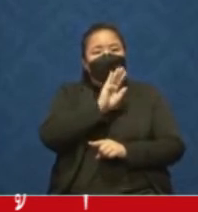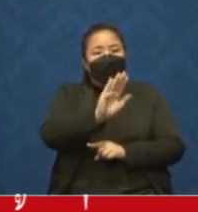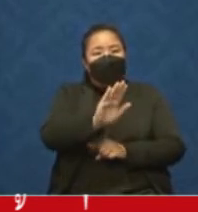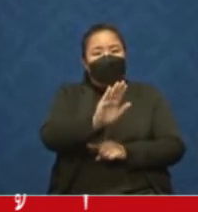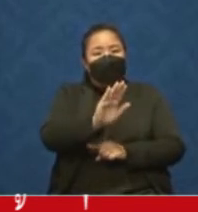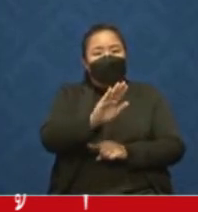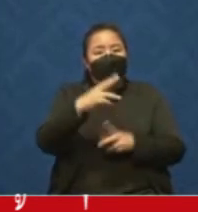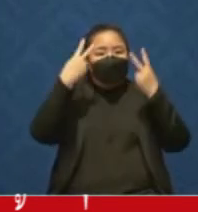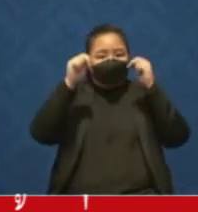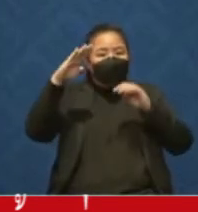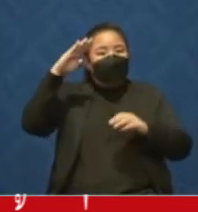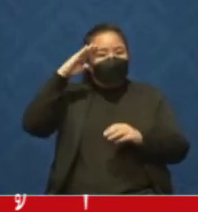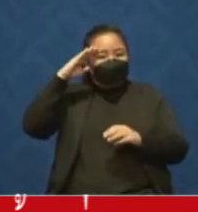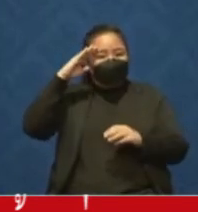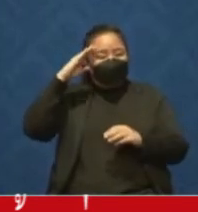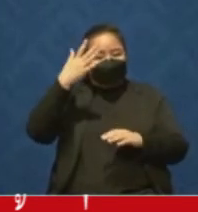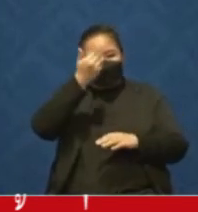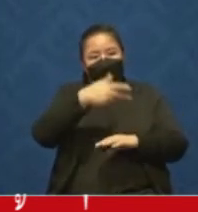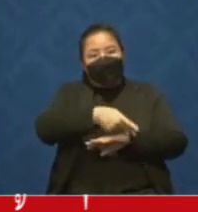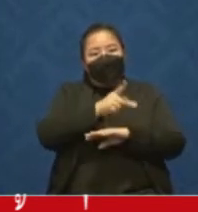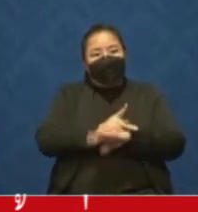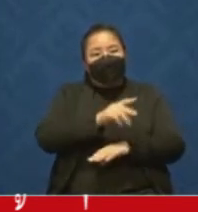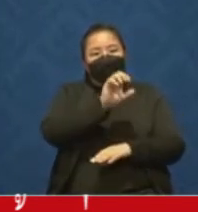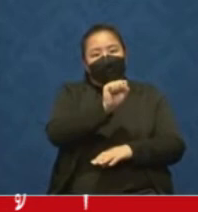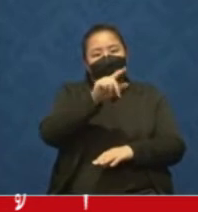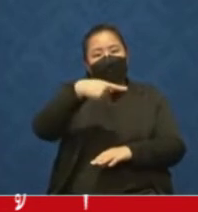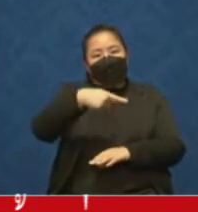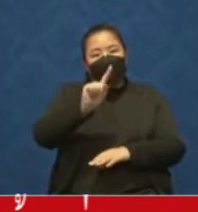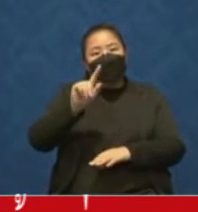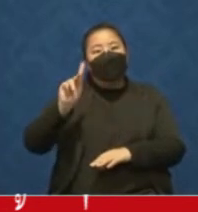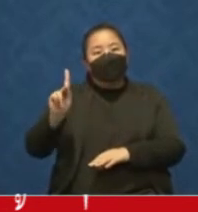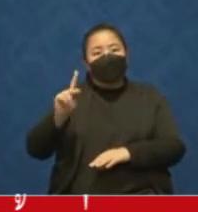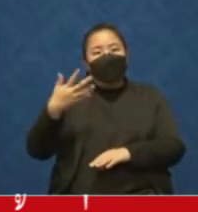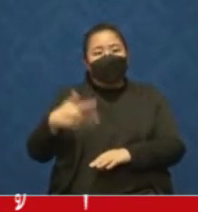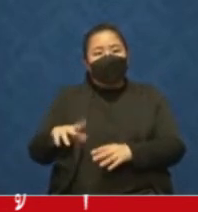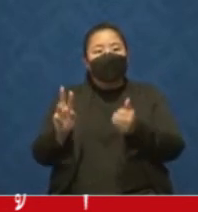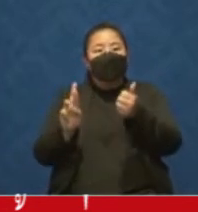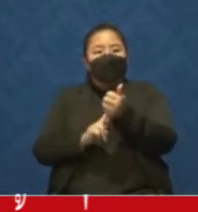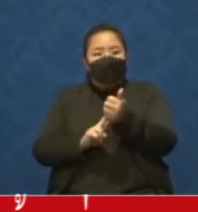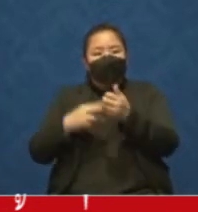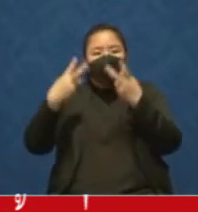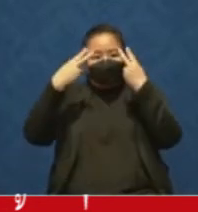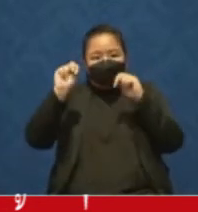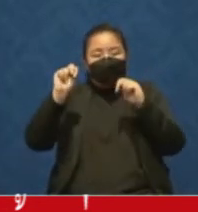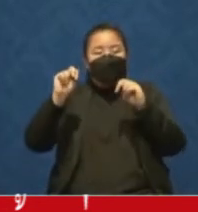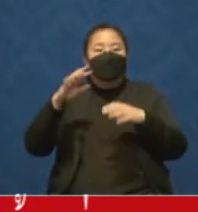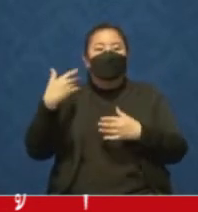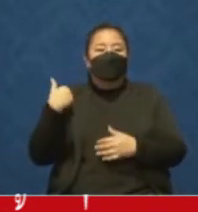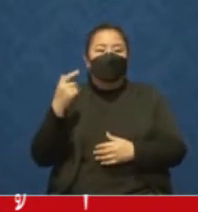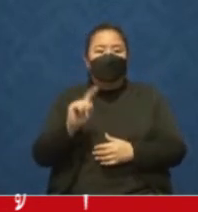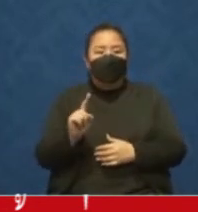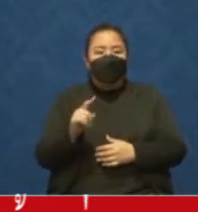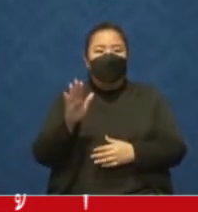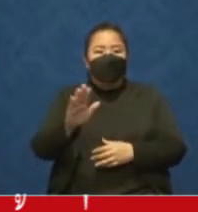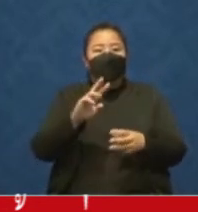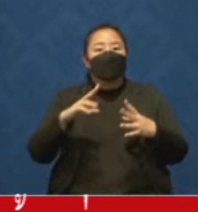ของท่านนายกรัฐมนตีในฐานประทานสอบค. และในอนุทิชาเวลกูลในฐานรัฐมนตรี วาการกระส่วงสาธา